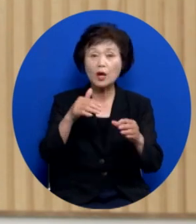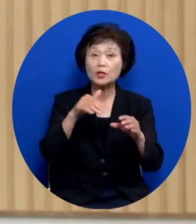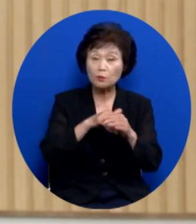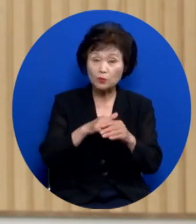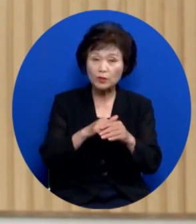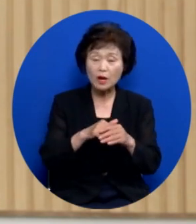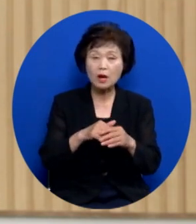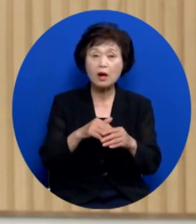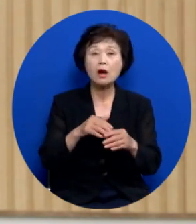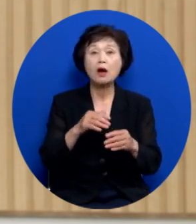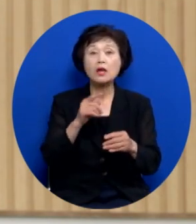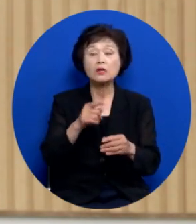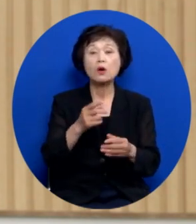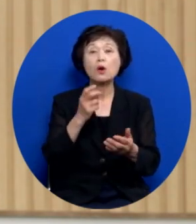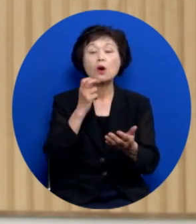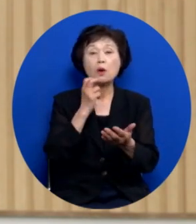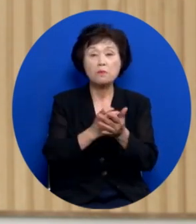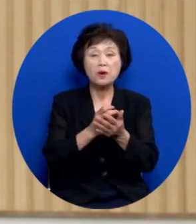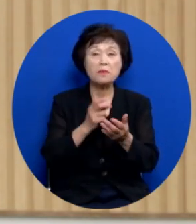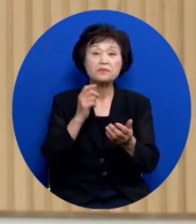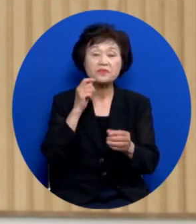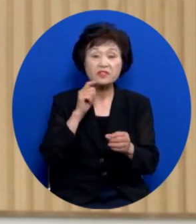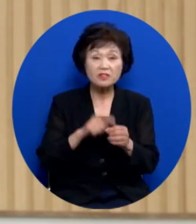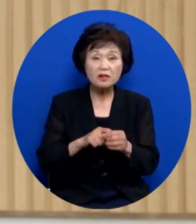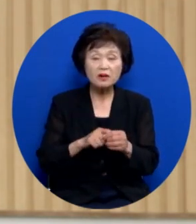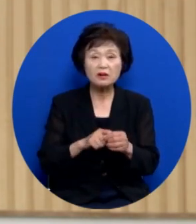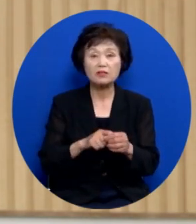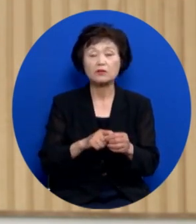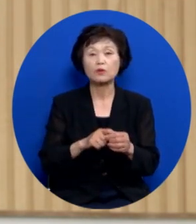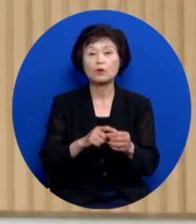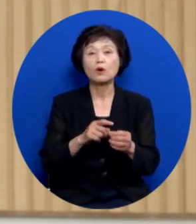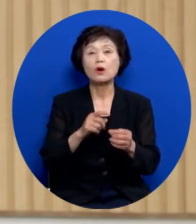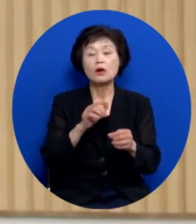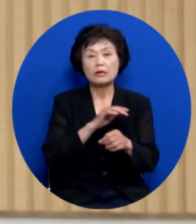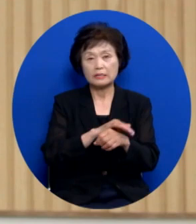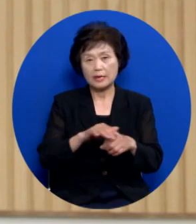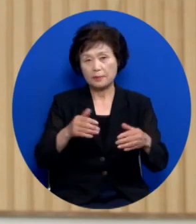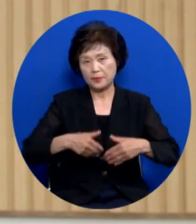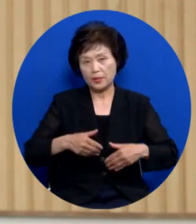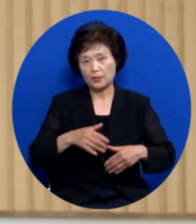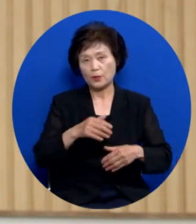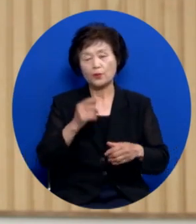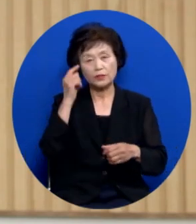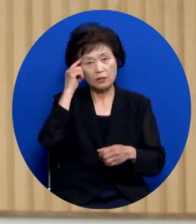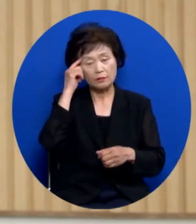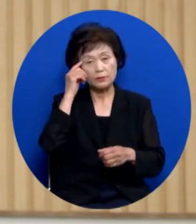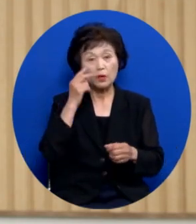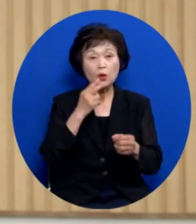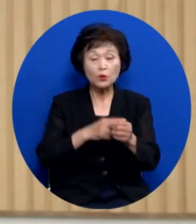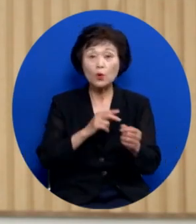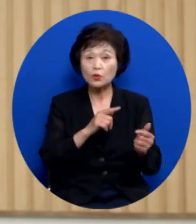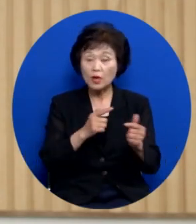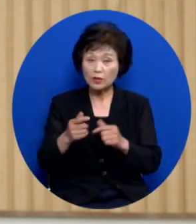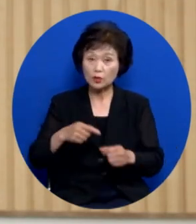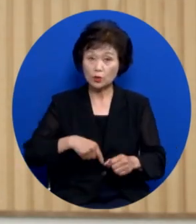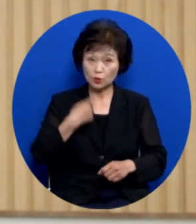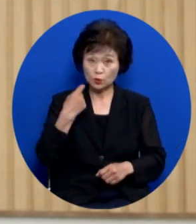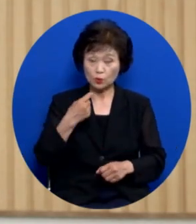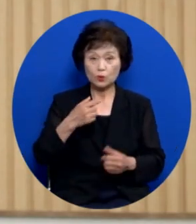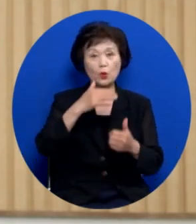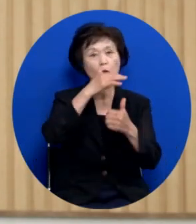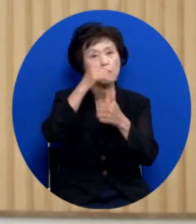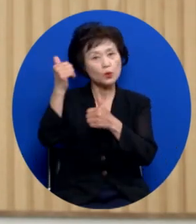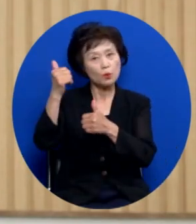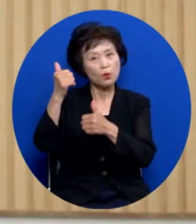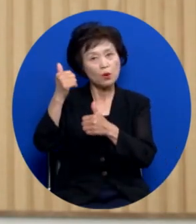보호를 위한 법적, 제도적 장치를 잘 갖추는 일과 함께 교사들 스스로 소명을 새롭게